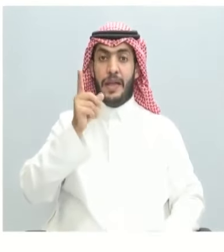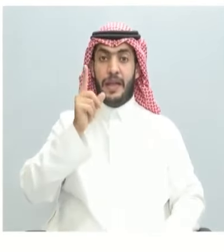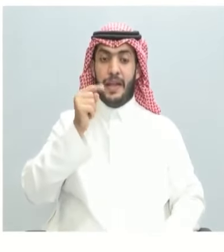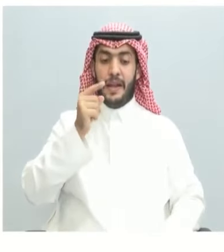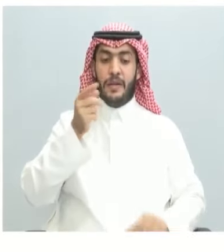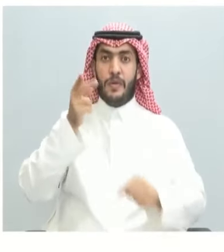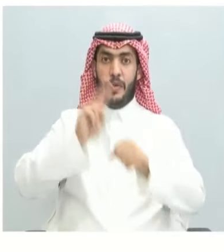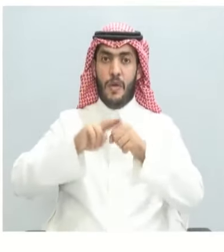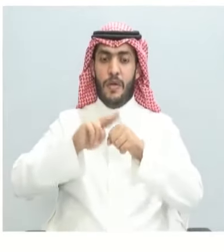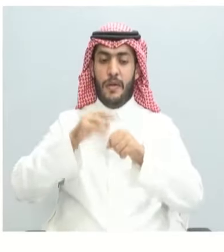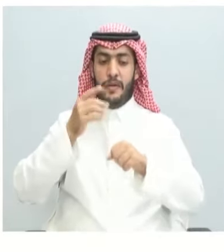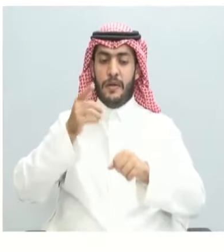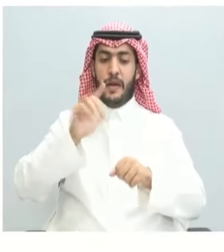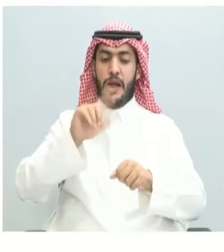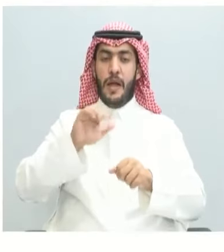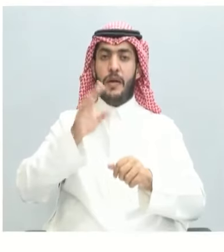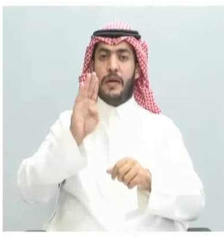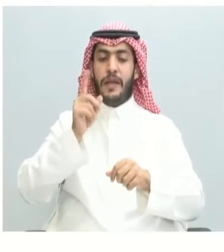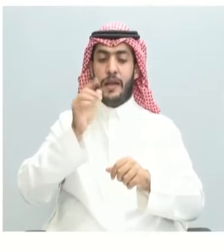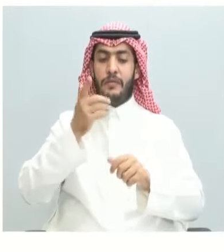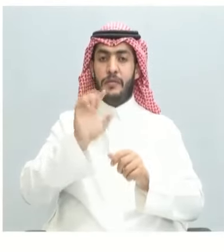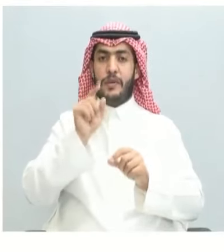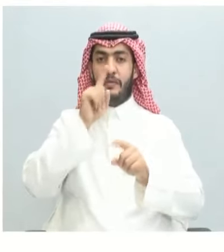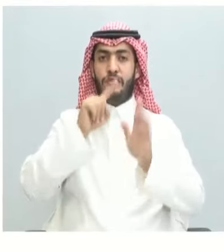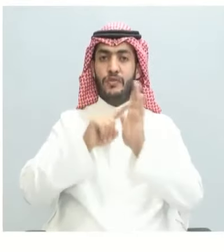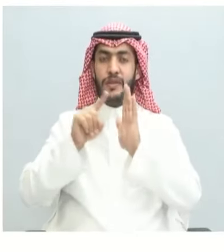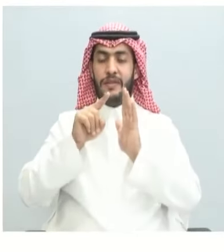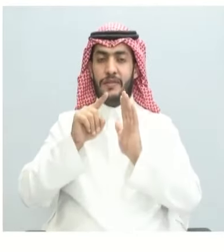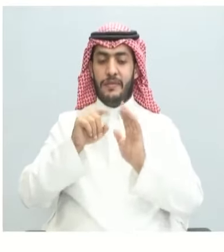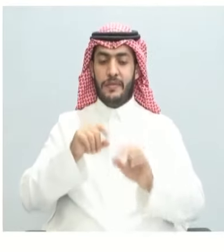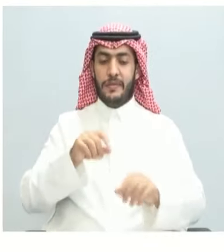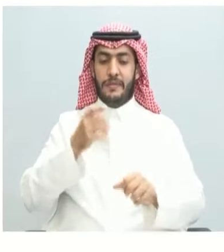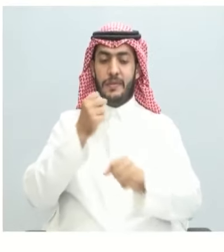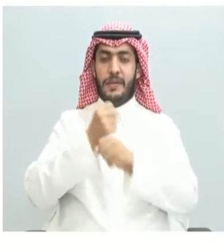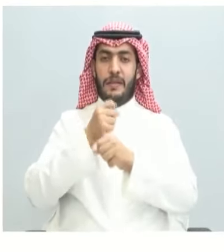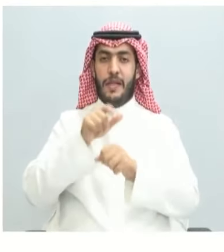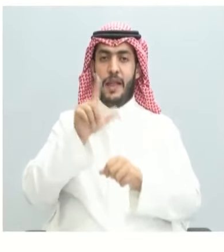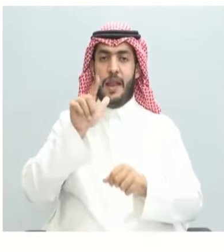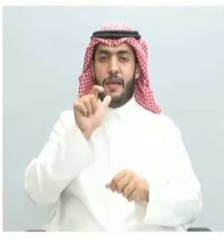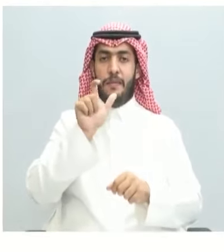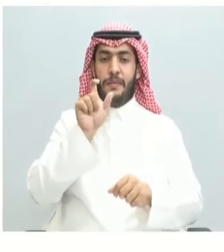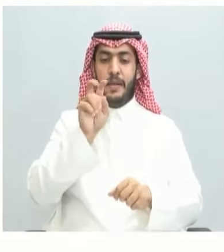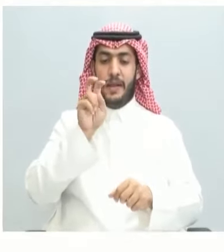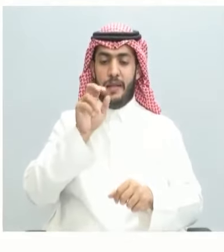هذا شكل اللبنه او كرر حتى بوجود شرط معين نستخدم هذه